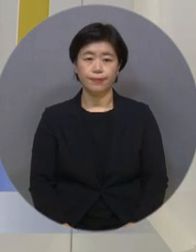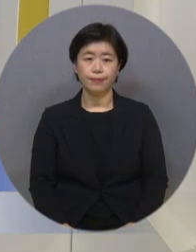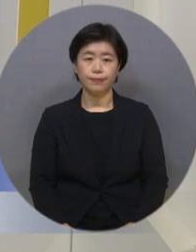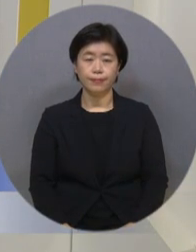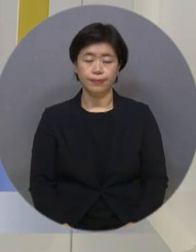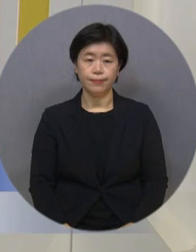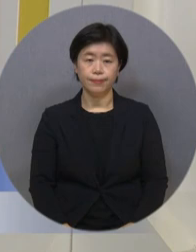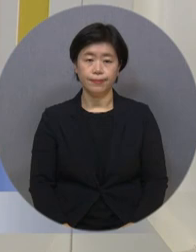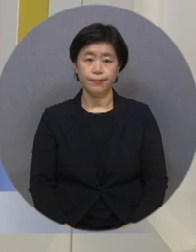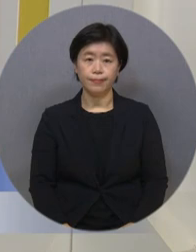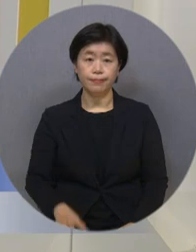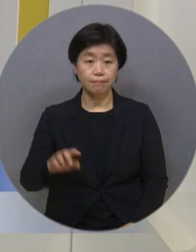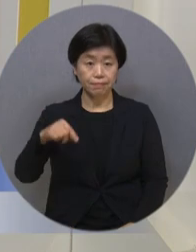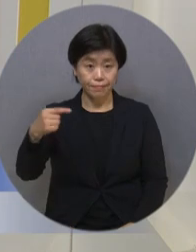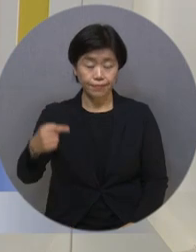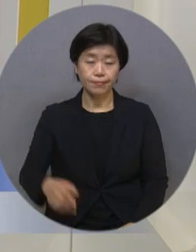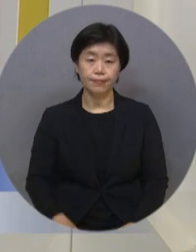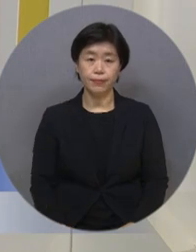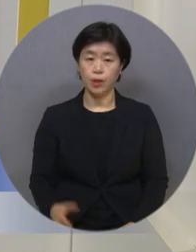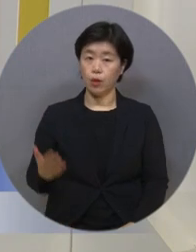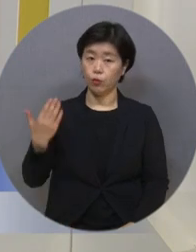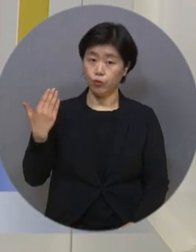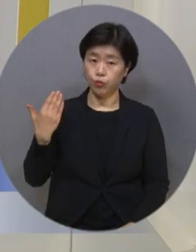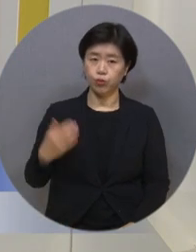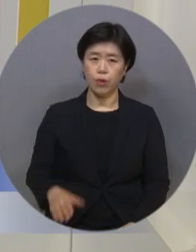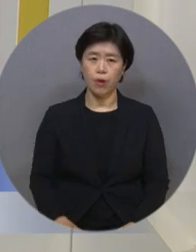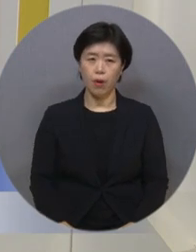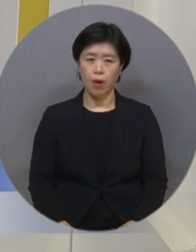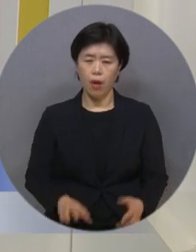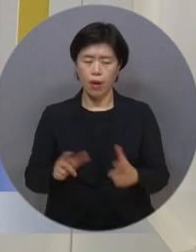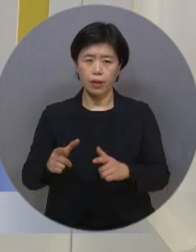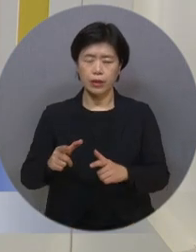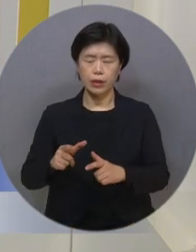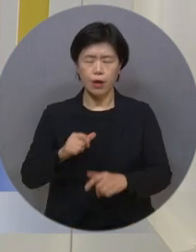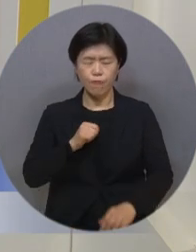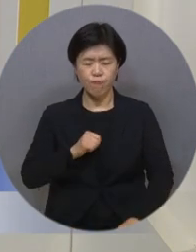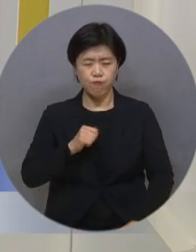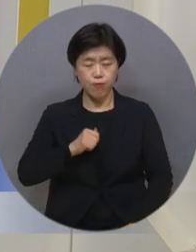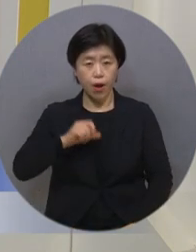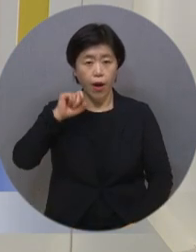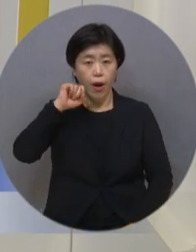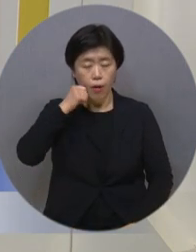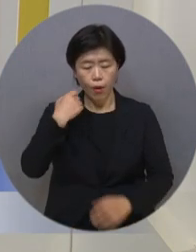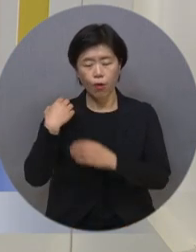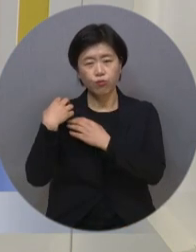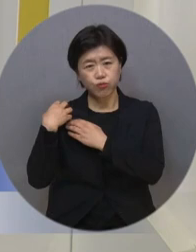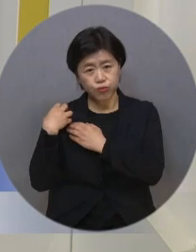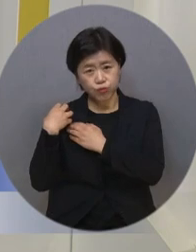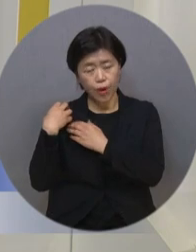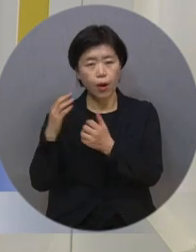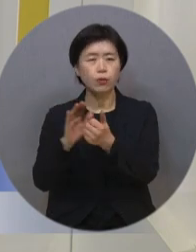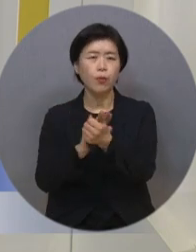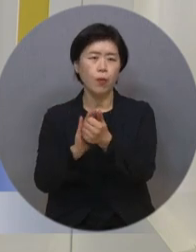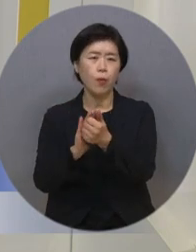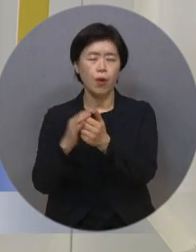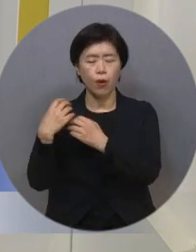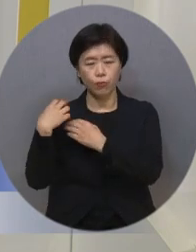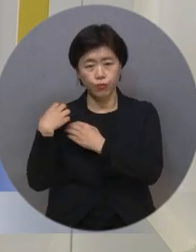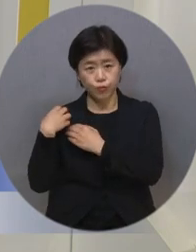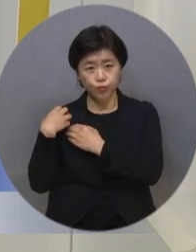이면 기사입니다 최근 감내하기 어려운 수준의 돌봄 부담을 견디지 못하고 극단적으로